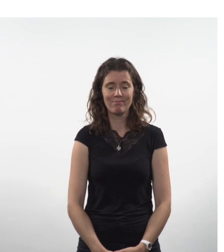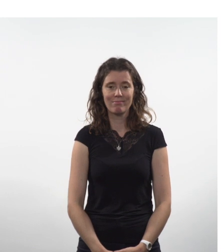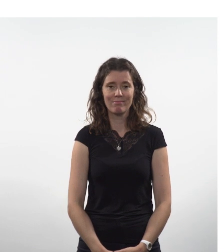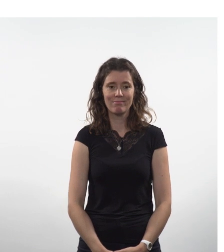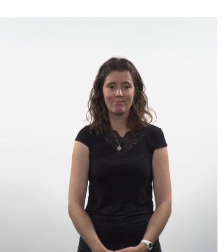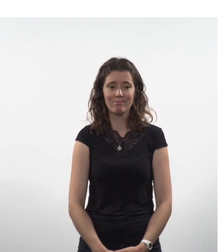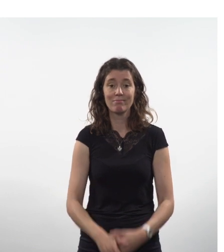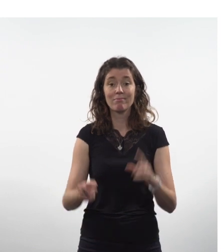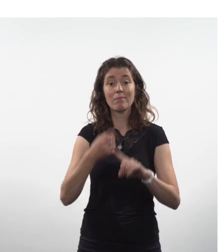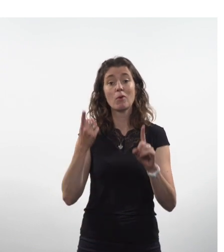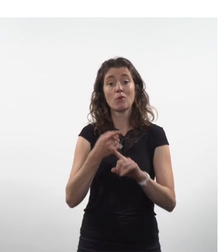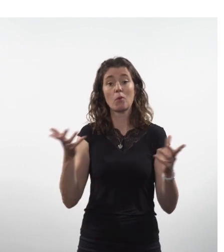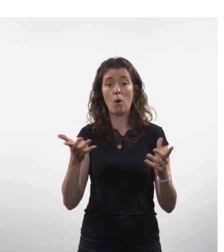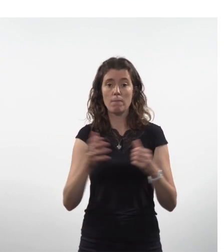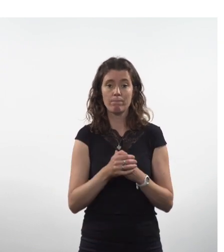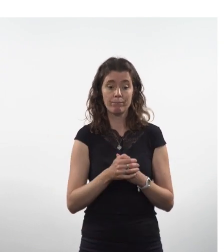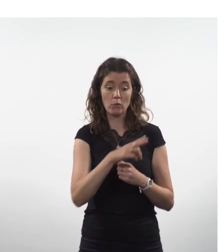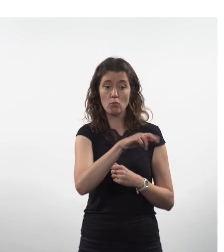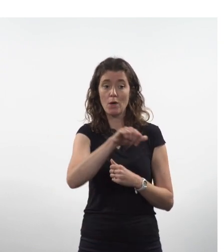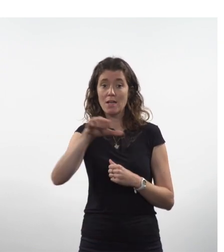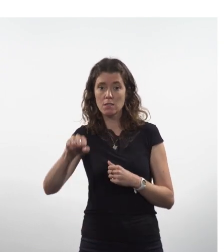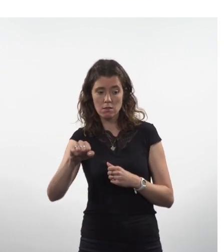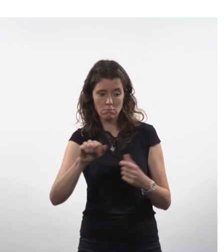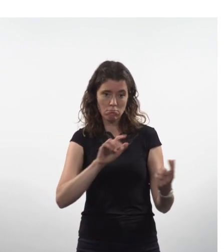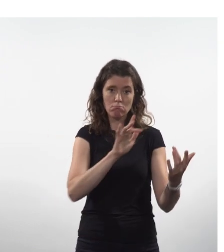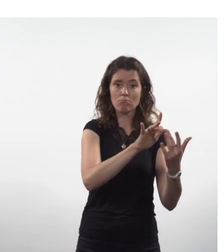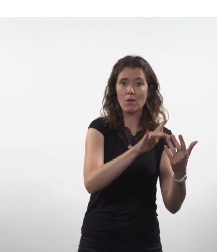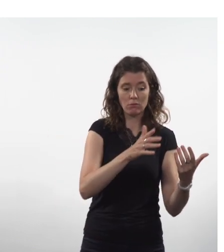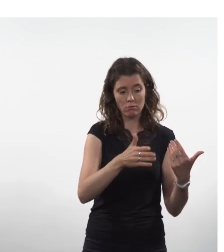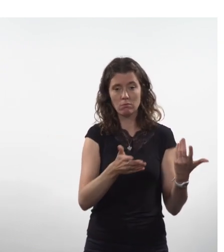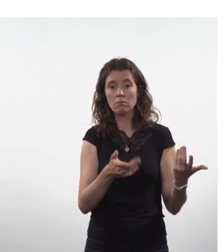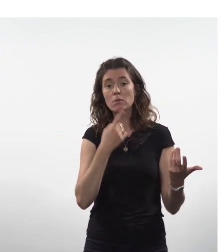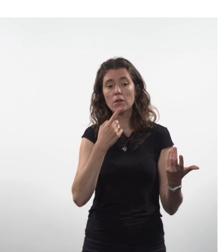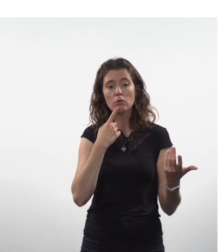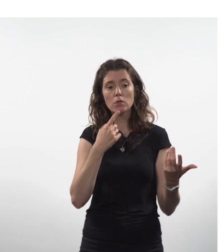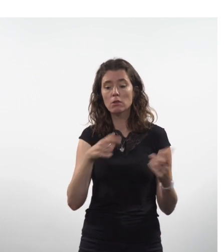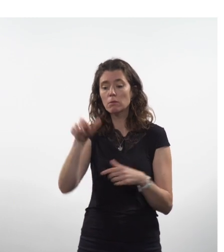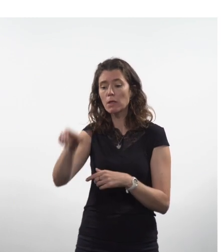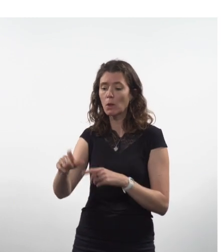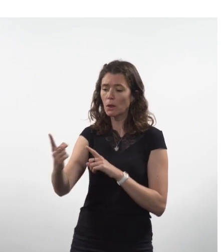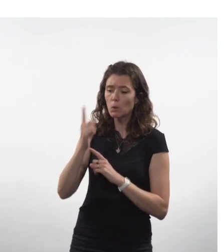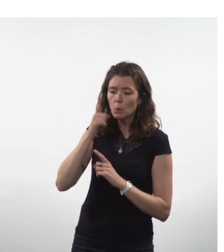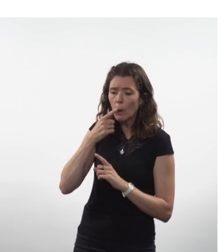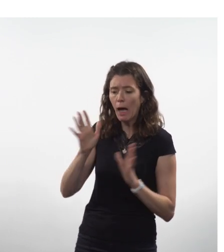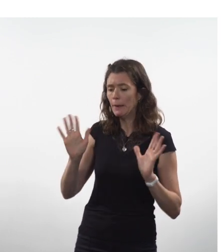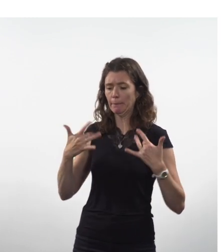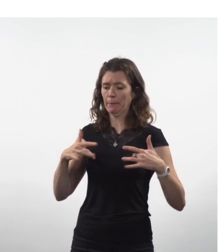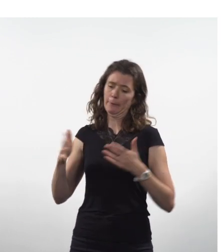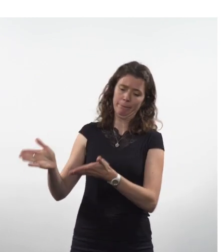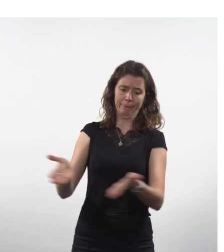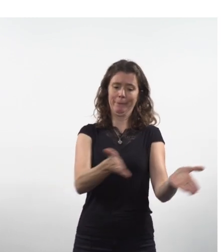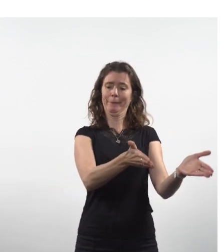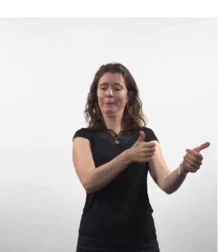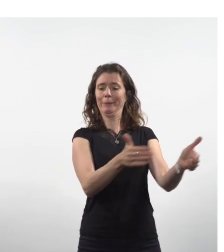Alors, très important, se rapprocher d'une unité d'accueil et de soins pour les sourds. Ça ne veut pas dire envoyer son patient sourd dans une unité et l'unité se